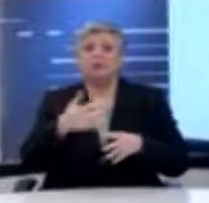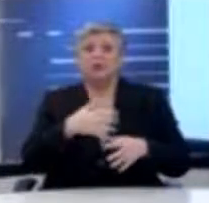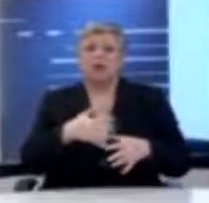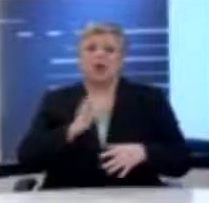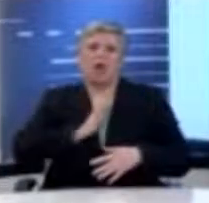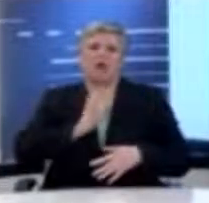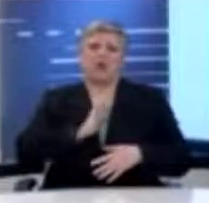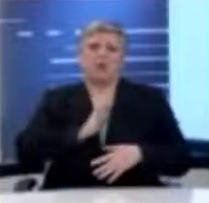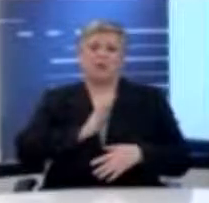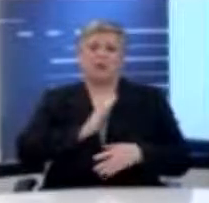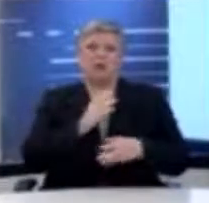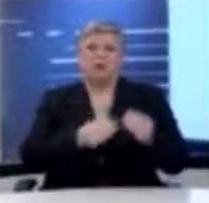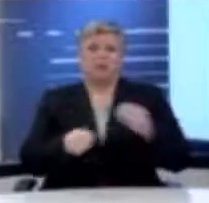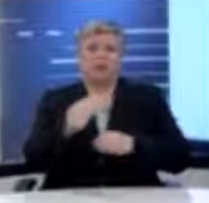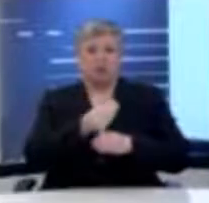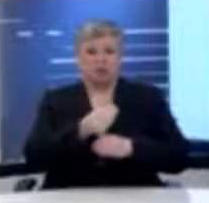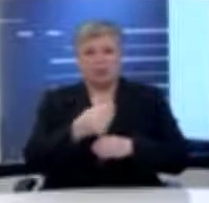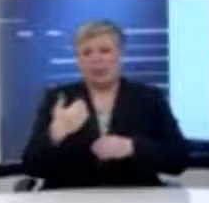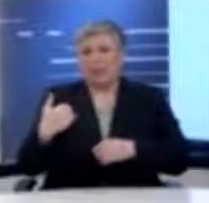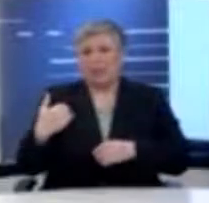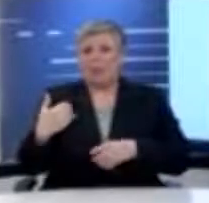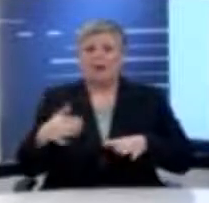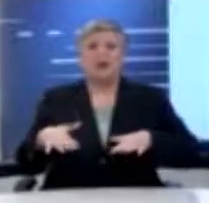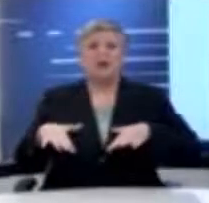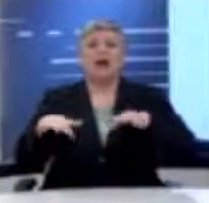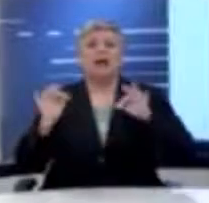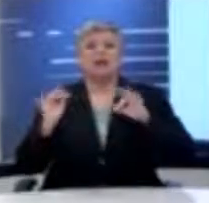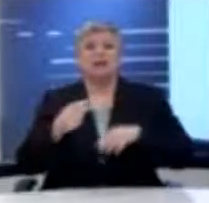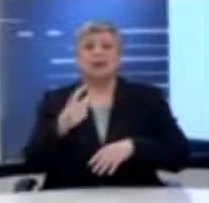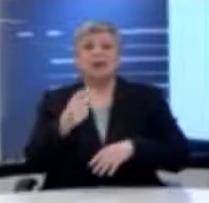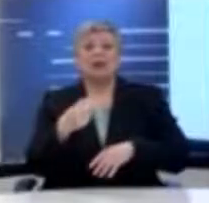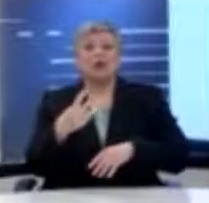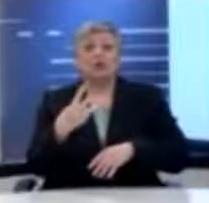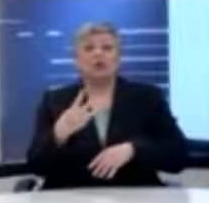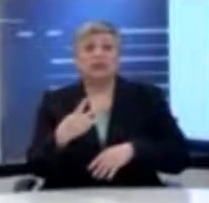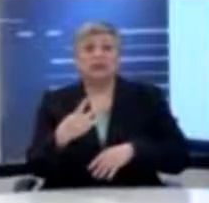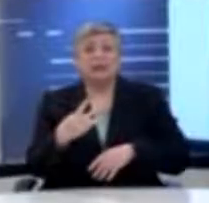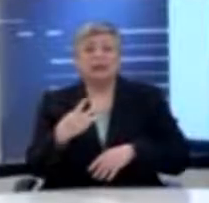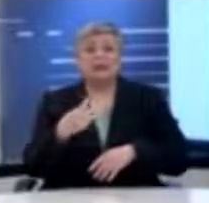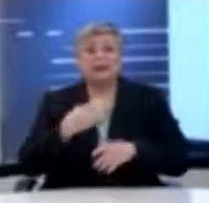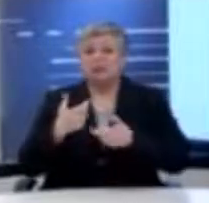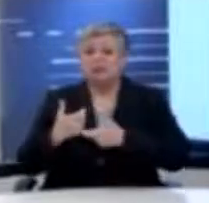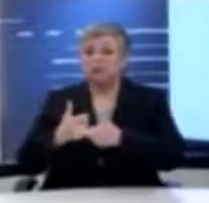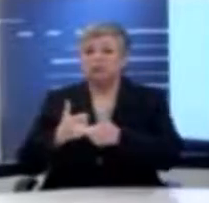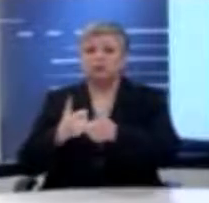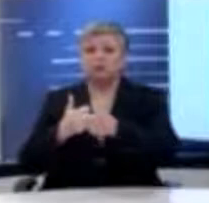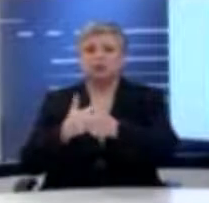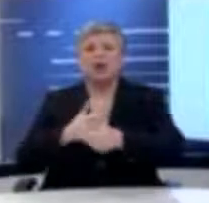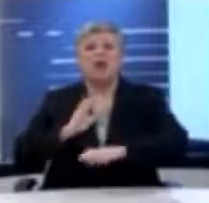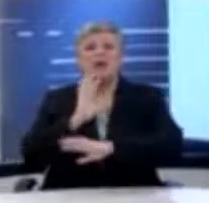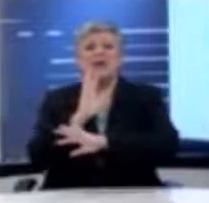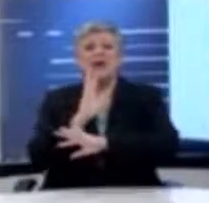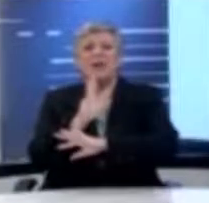Αιγαίο, γίνονται καθημερινά επιπλέον 23 περιπολίες ημερησίως. Προσλαμβάνουμε 400